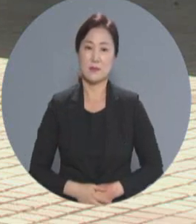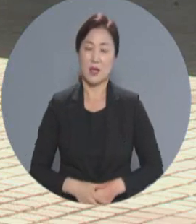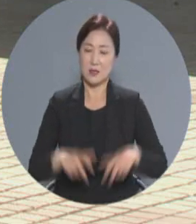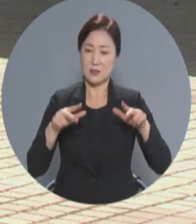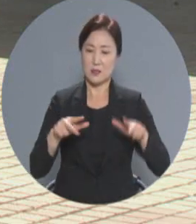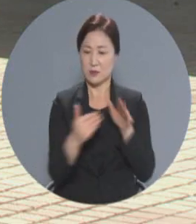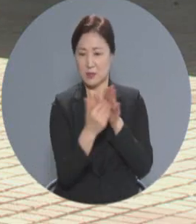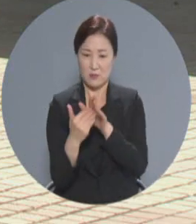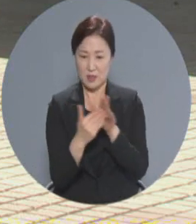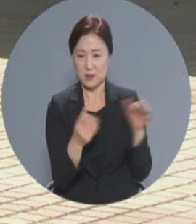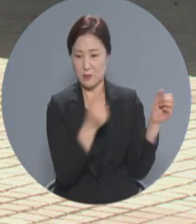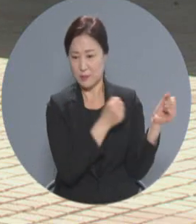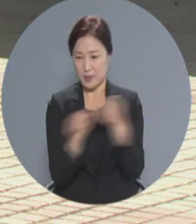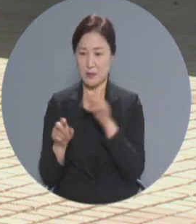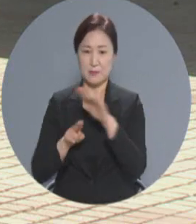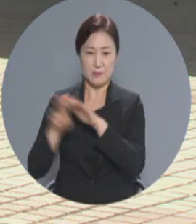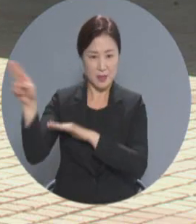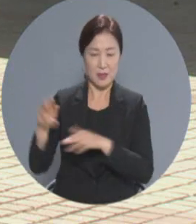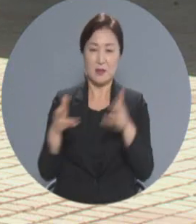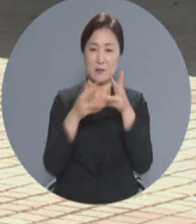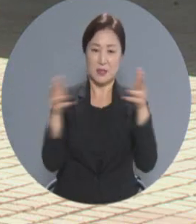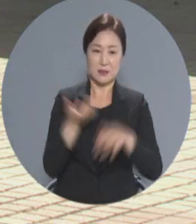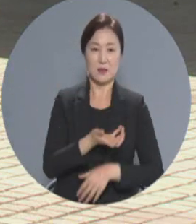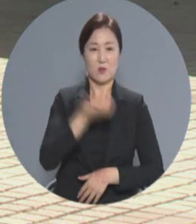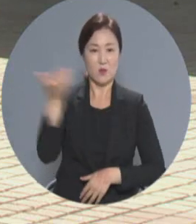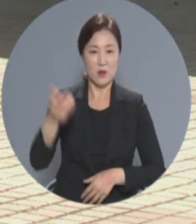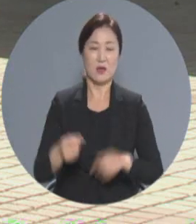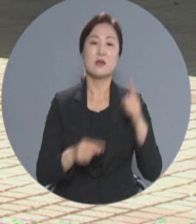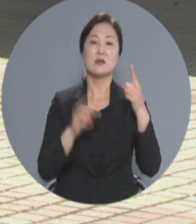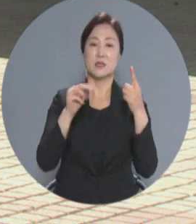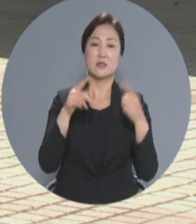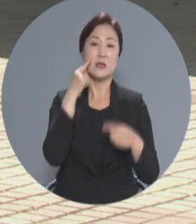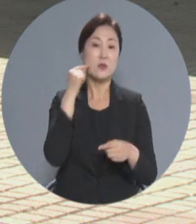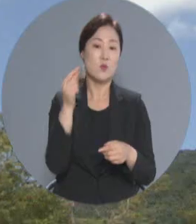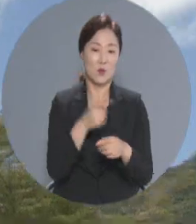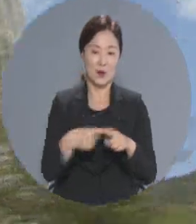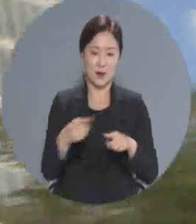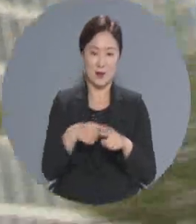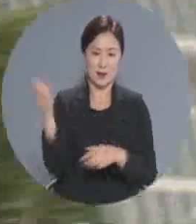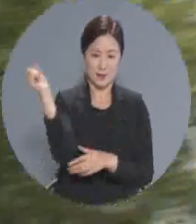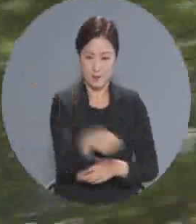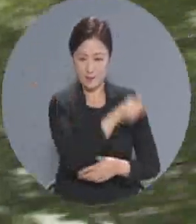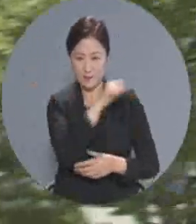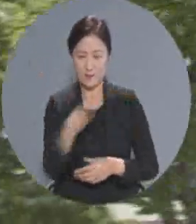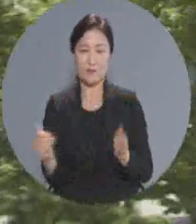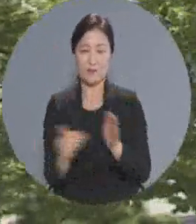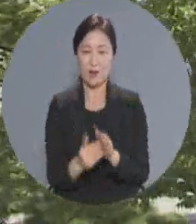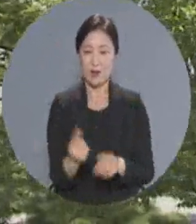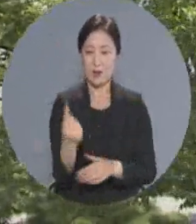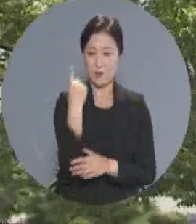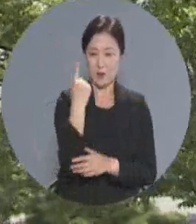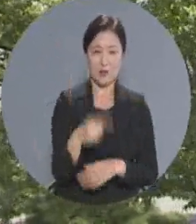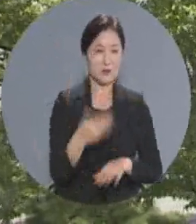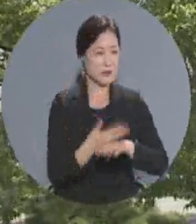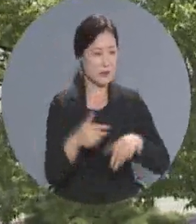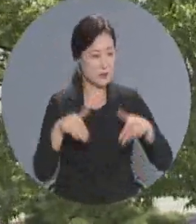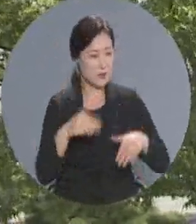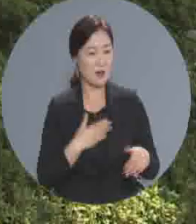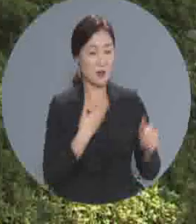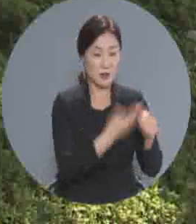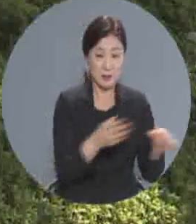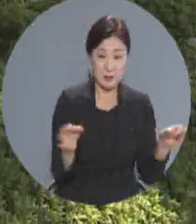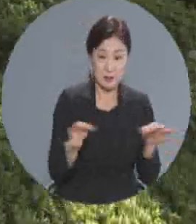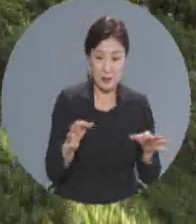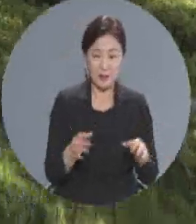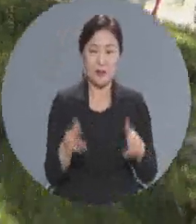제지를 뿌리치고 8층까지 올라가 1m 길이의 일본도를 휘둘렀습니다. 방호원이 다른 직원들에게 알리기 위해 자리를 피한